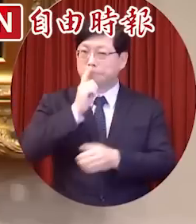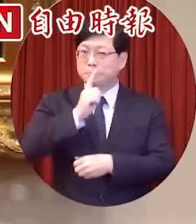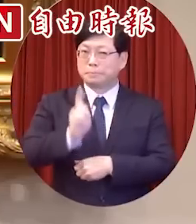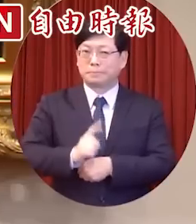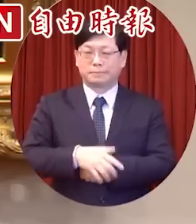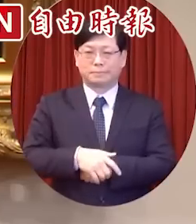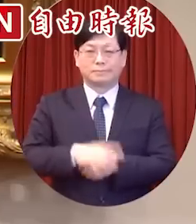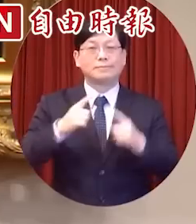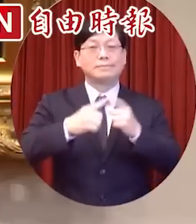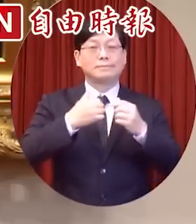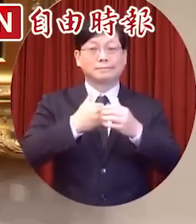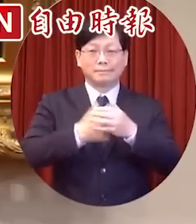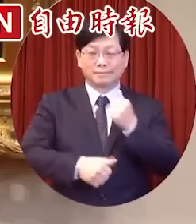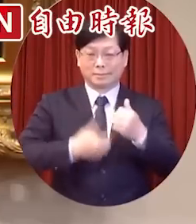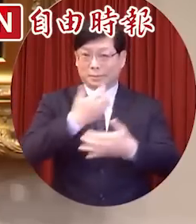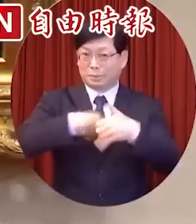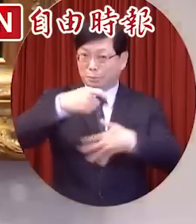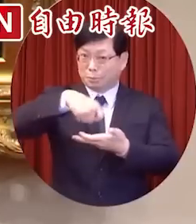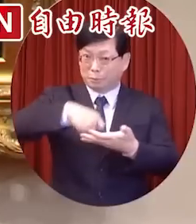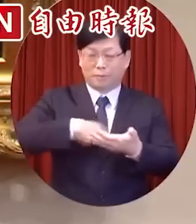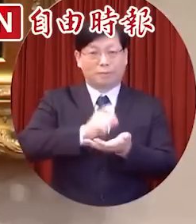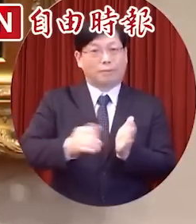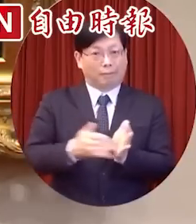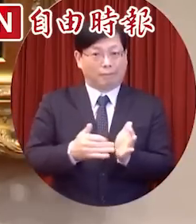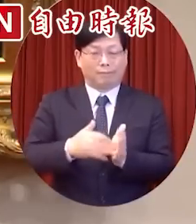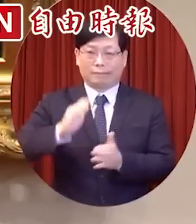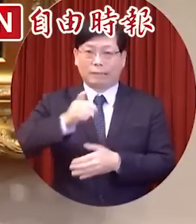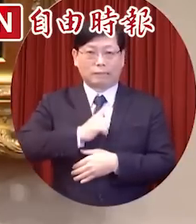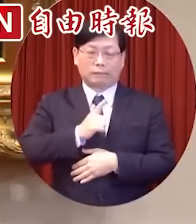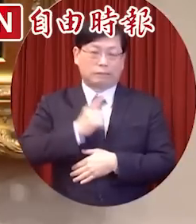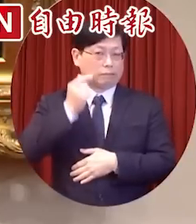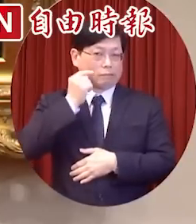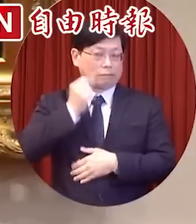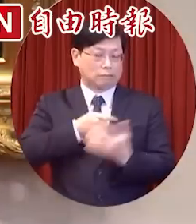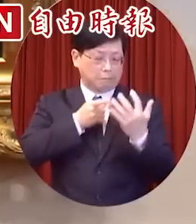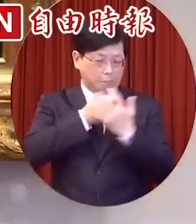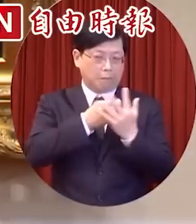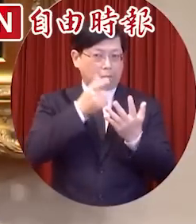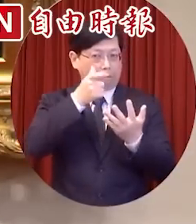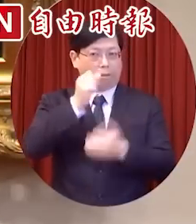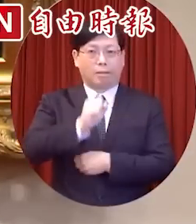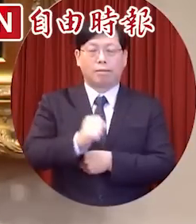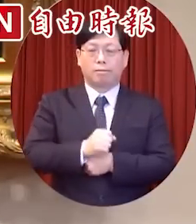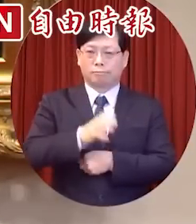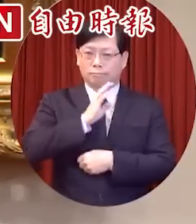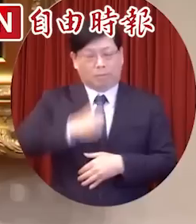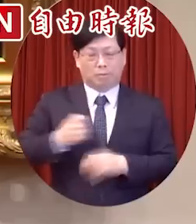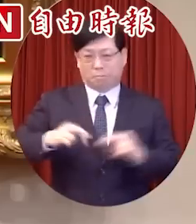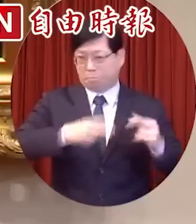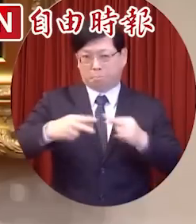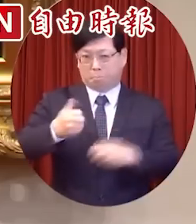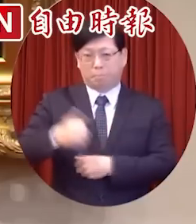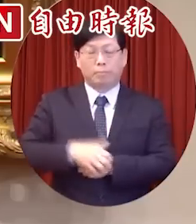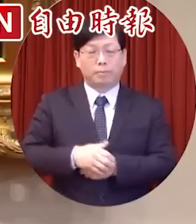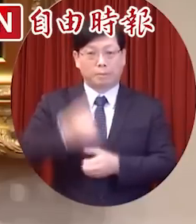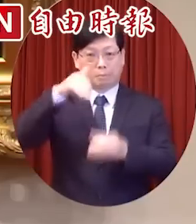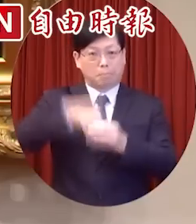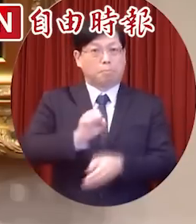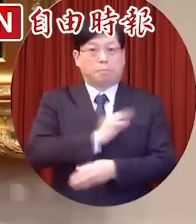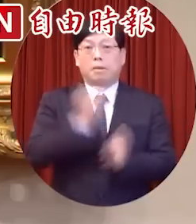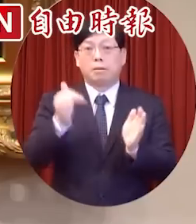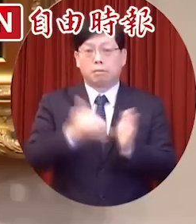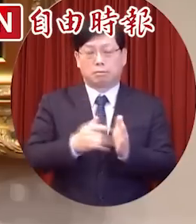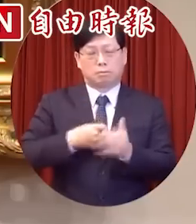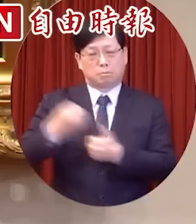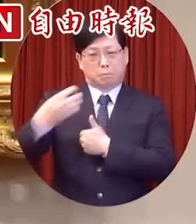说，人生的剧本是写好的，但没有办法偷看，只能全力以赴。在选后，他几